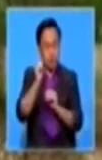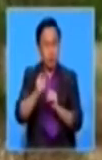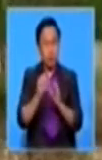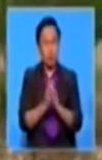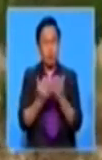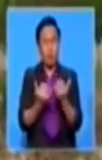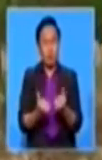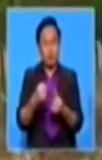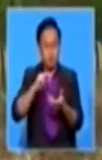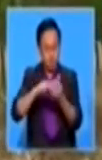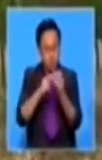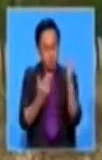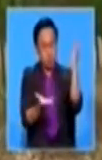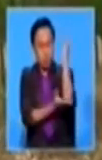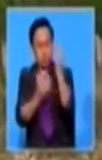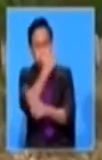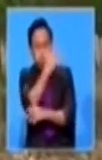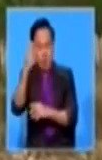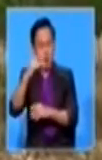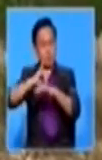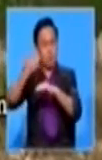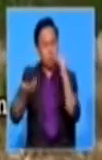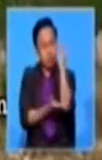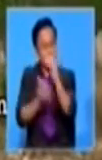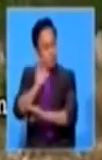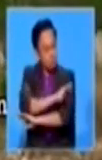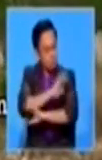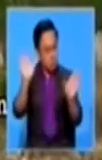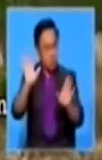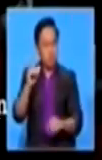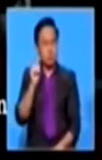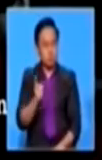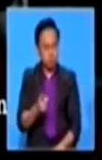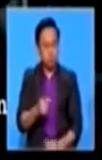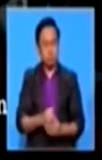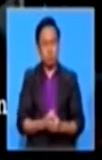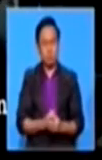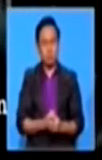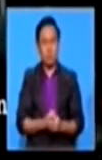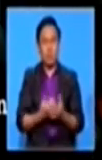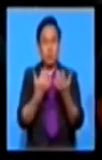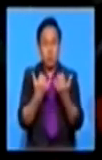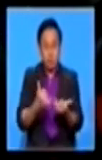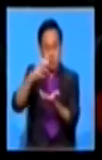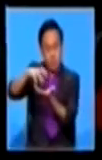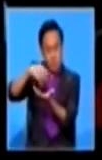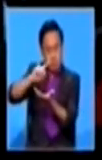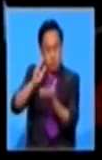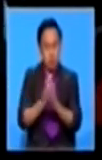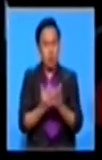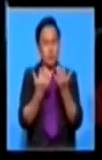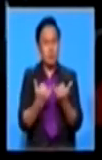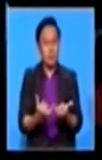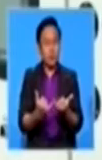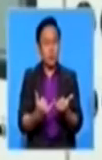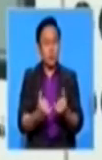ความสุขครับ พร้อมกันนี้นะคะนายกรัฐมนตรียังกล่าวถึงการลงพื้นที่ในจังหวัดสุราษฎร์ธานีและก็จังหวัดสงขลานะคะว่าเพื่อติดตามการด